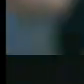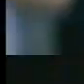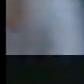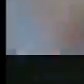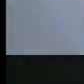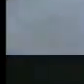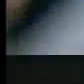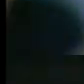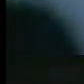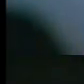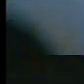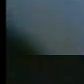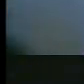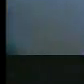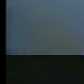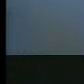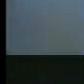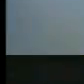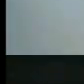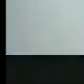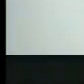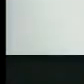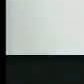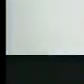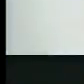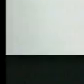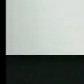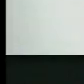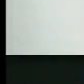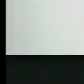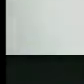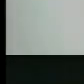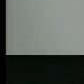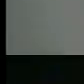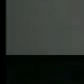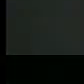้คุณคะด้วยบริการจากใจการบินไทยรักคุณเท่าฟ้า